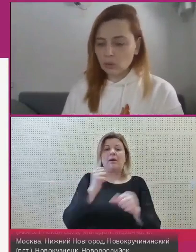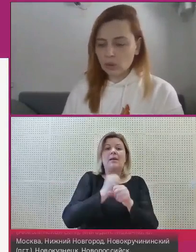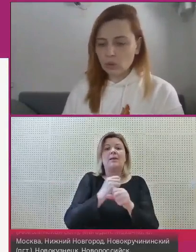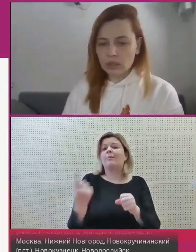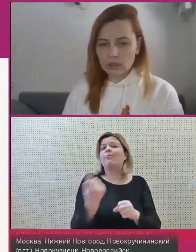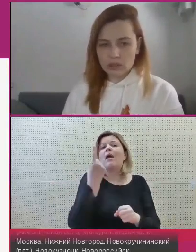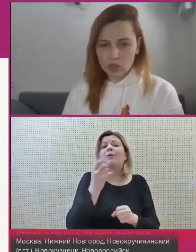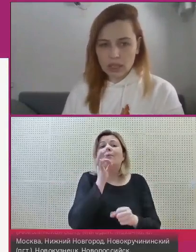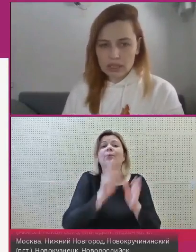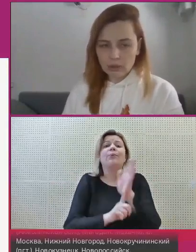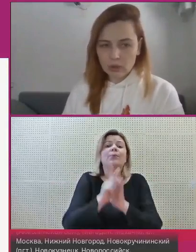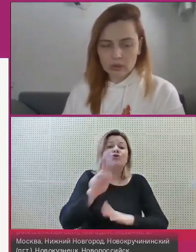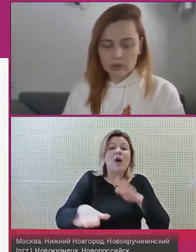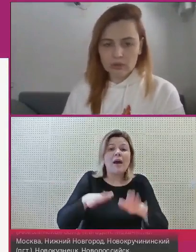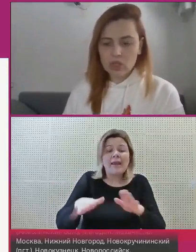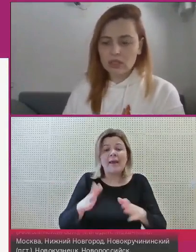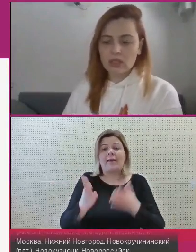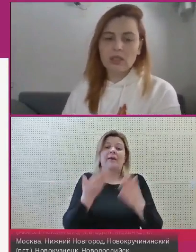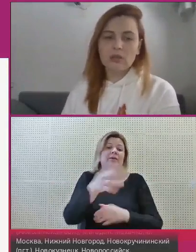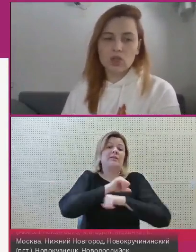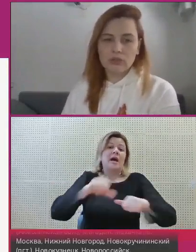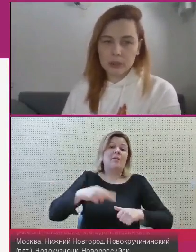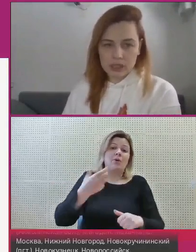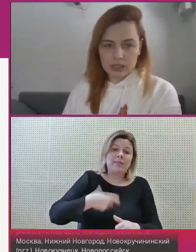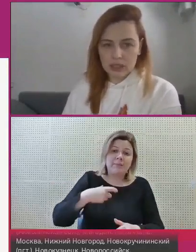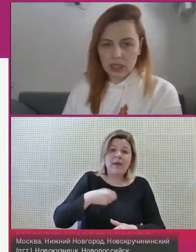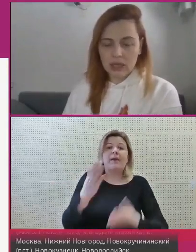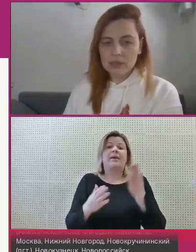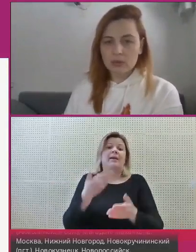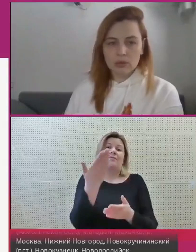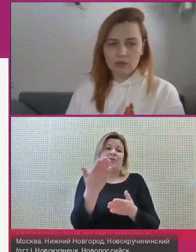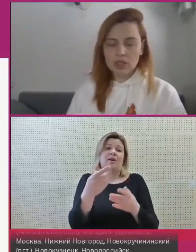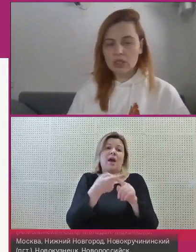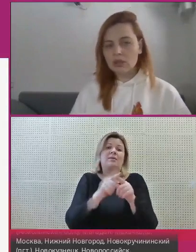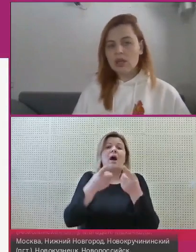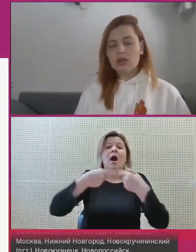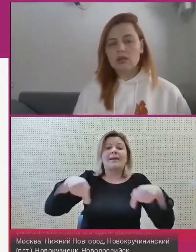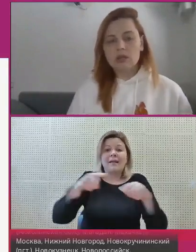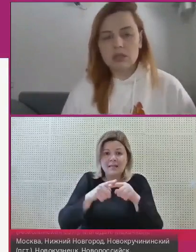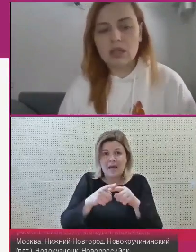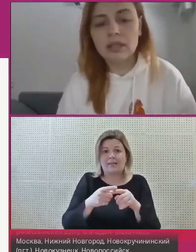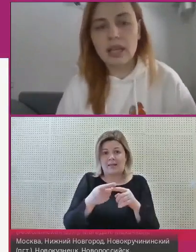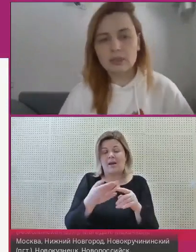организация, которая только начинает свое движение, или уже в процессе, да, абсолютно неважно.